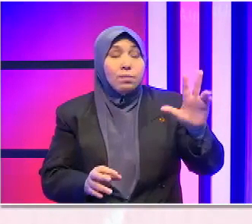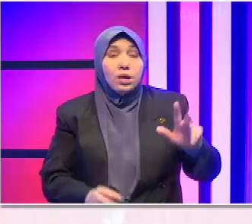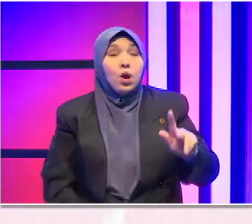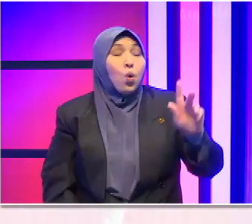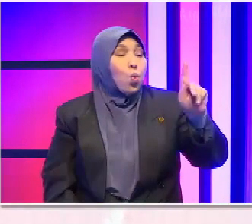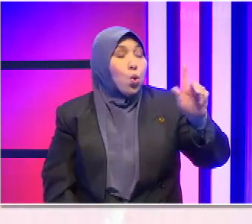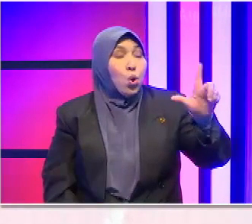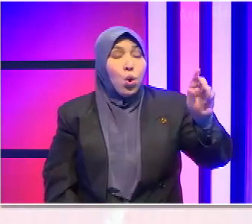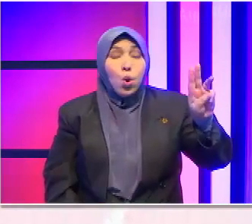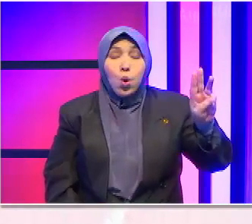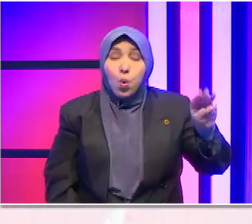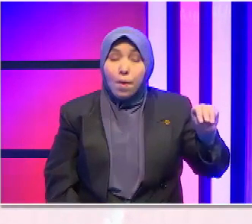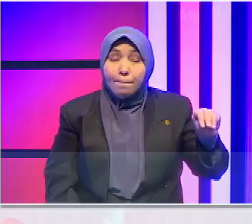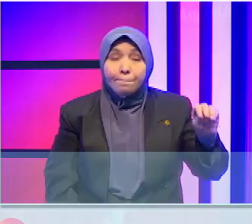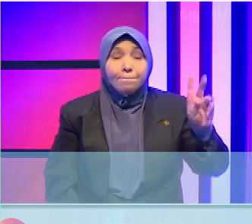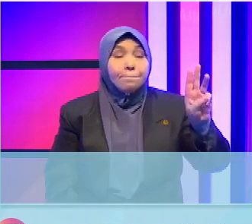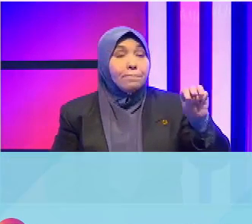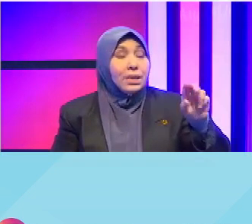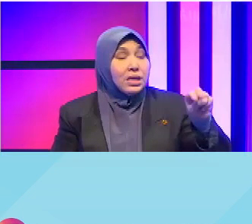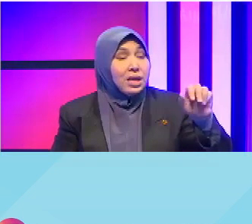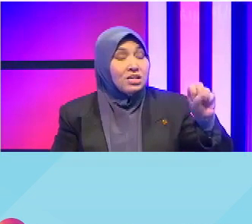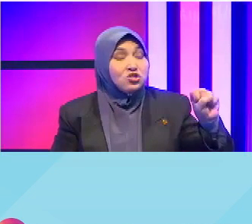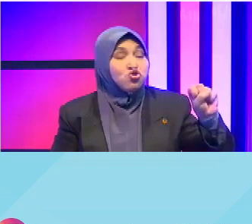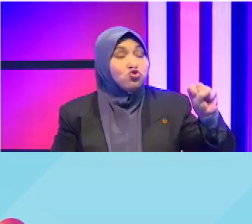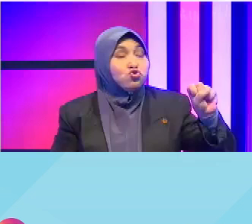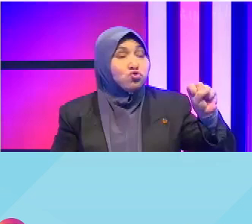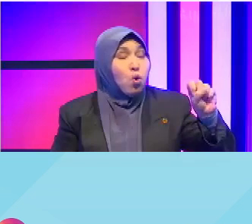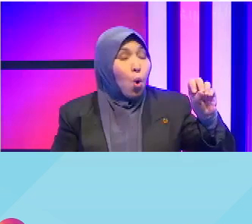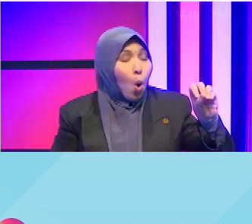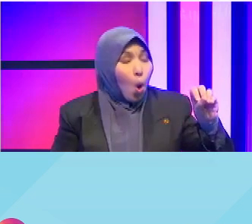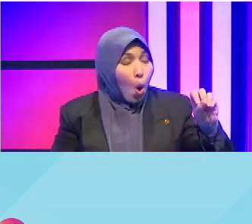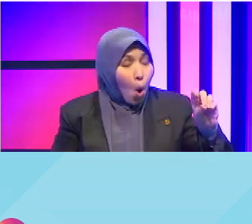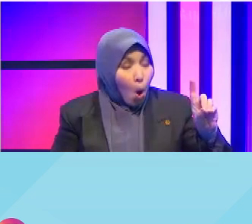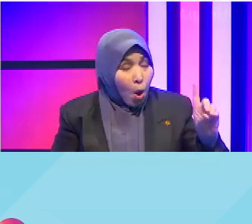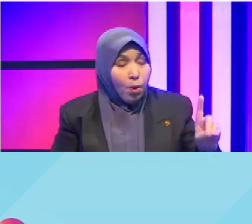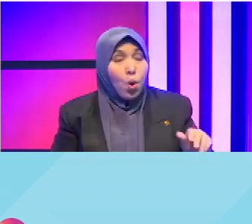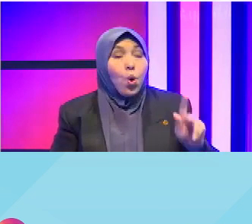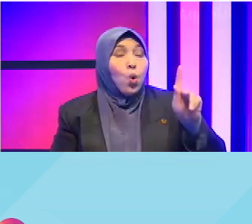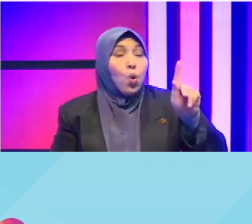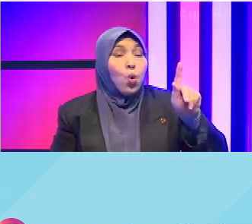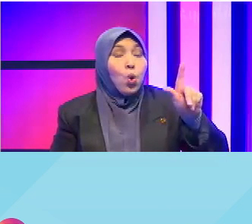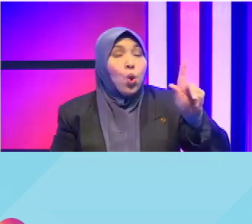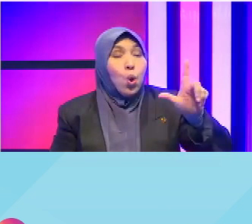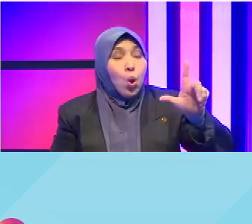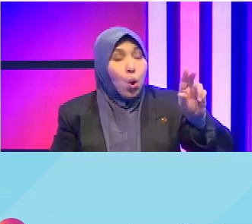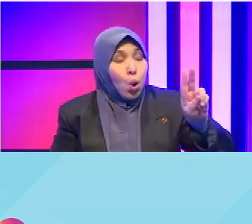kulum minus world to cool